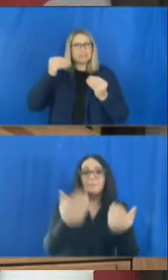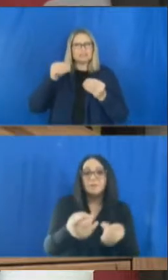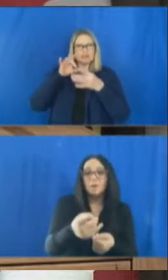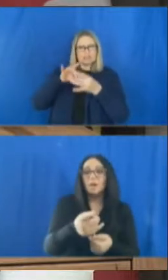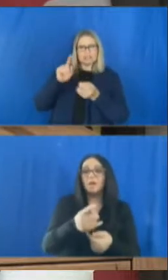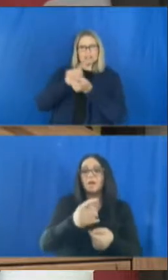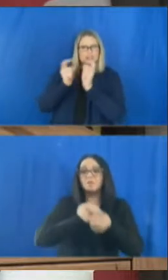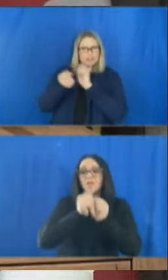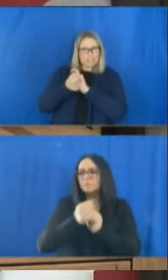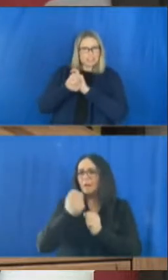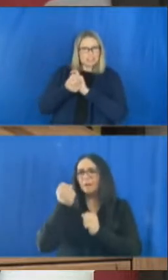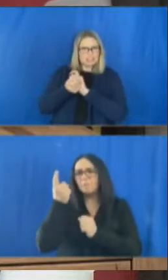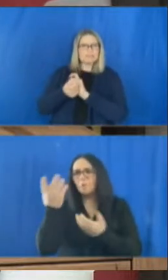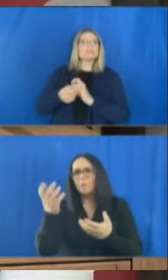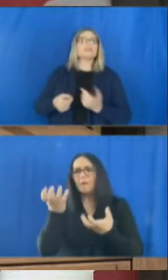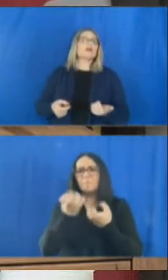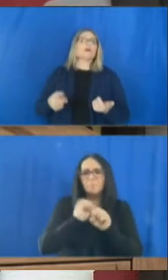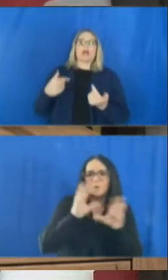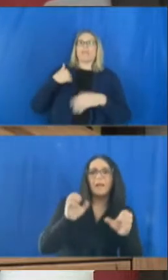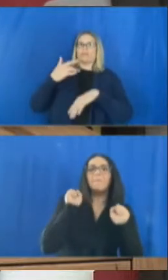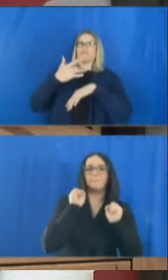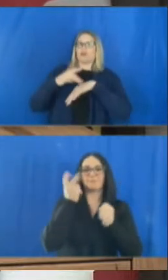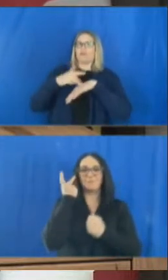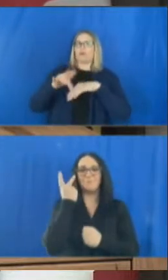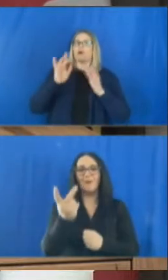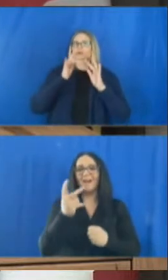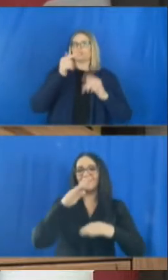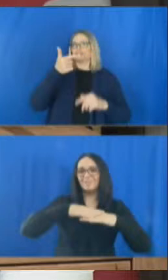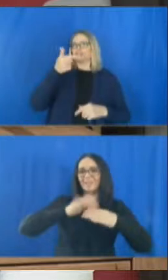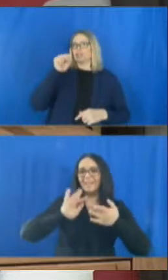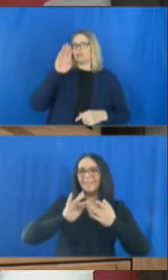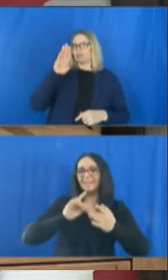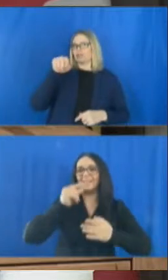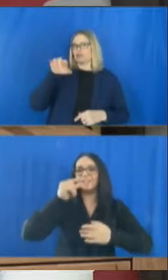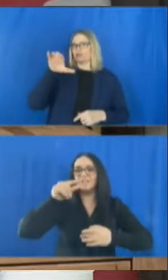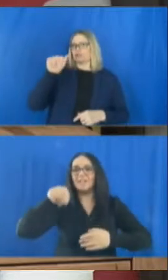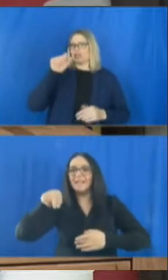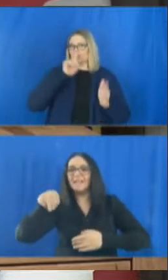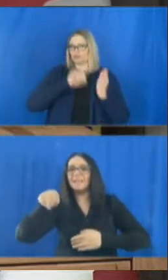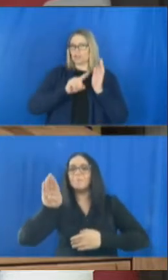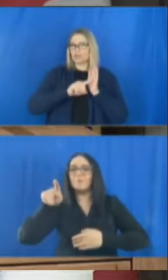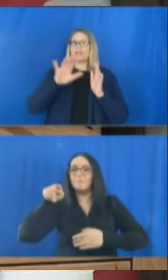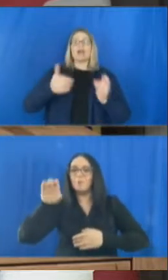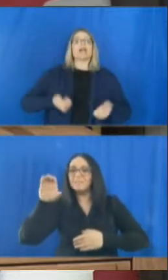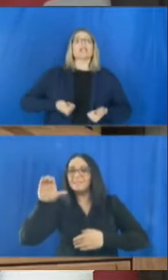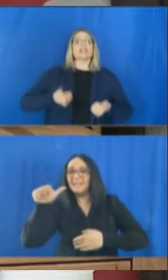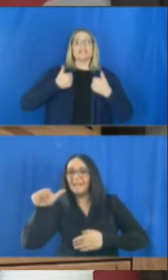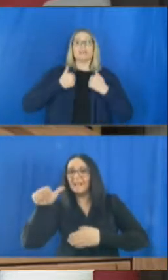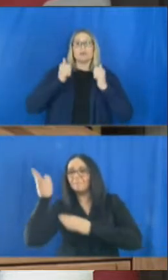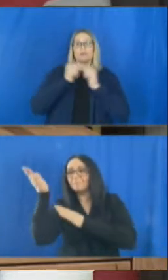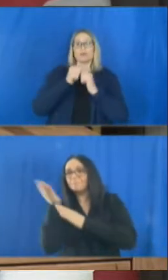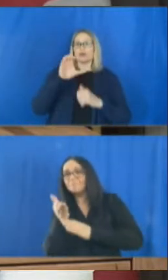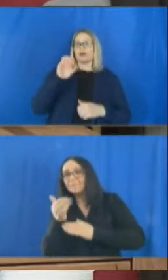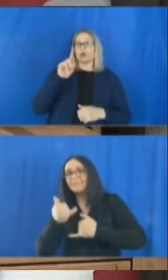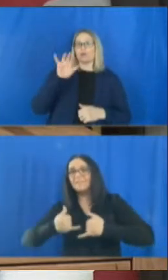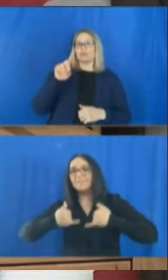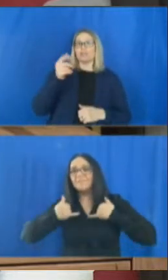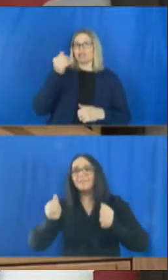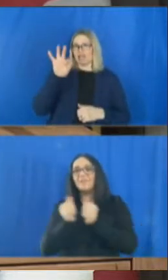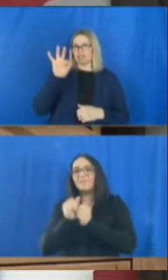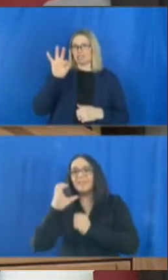With the return to Level 2, in-person learning will resume at schools across the province this coming Monday. Toutes